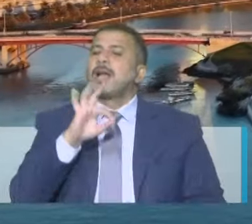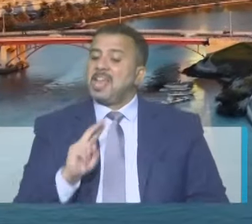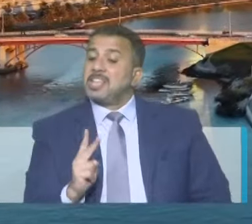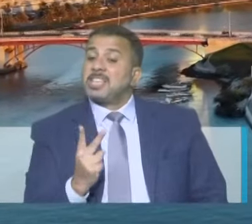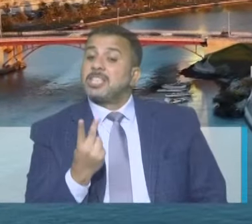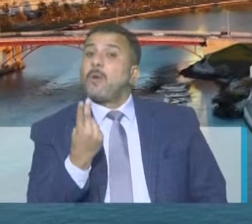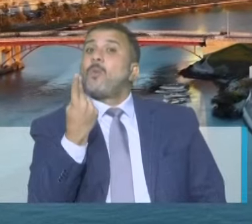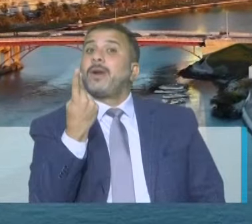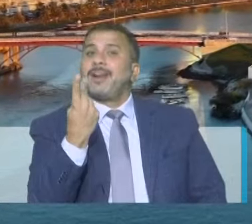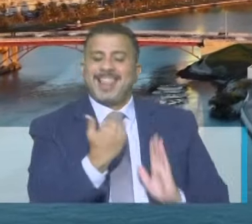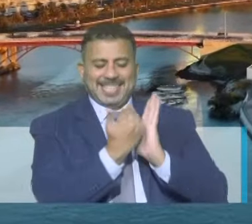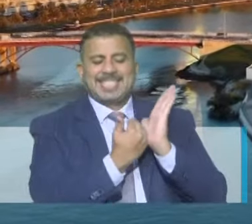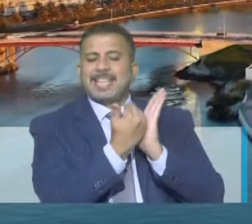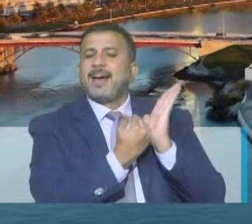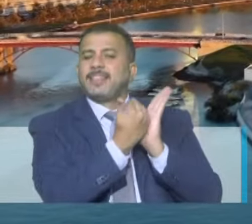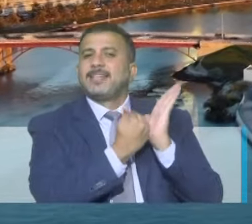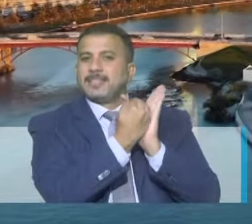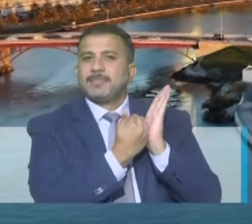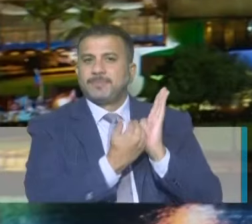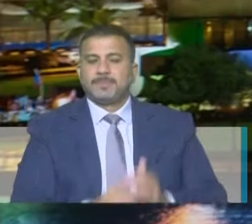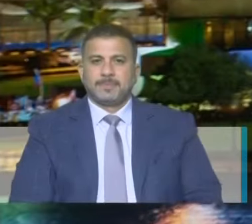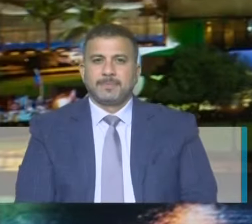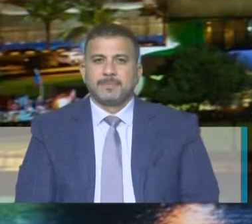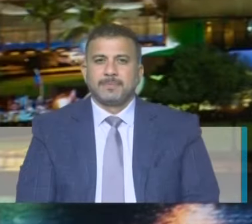التطور الاقتصادي.